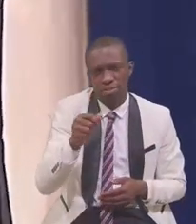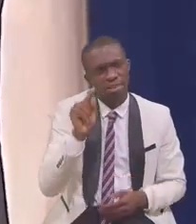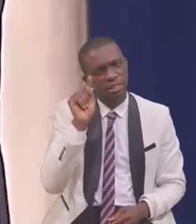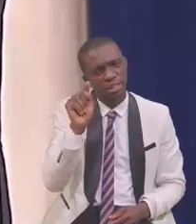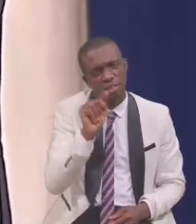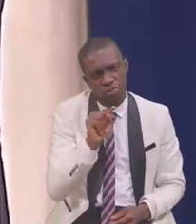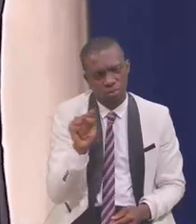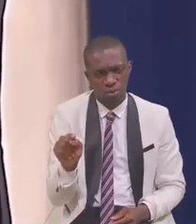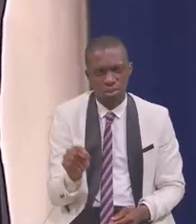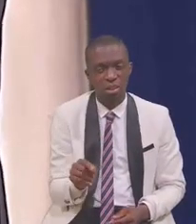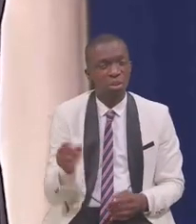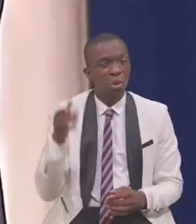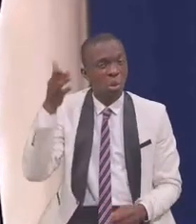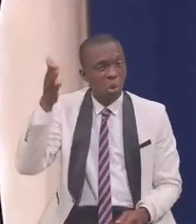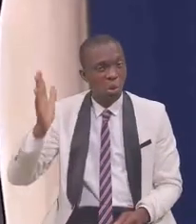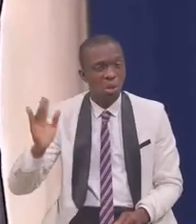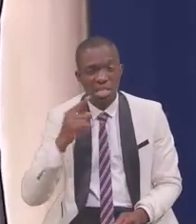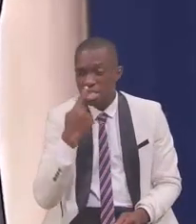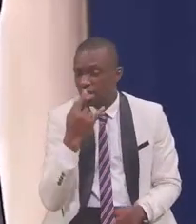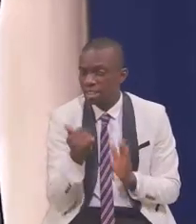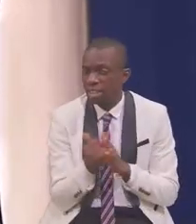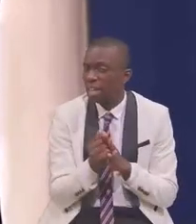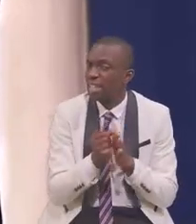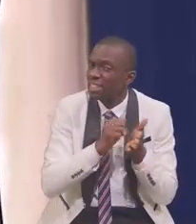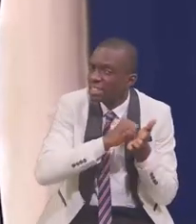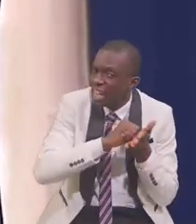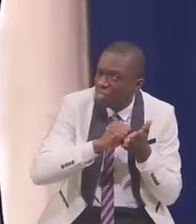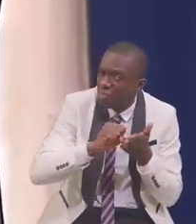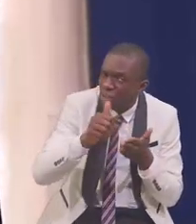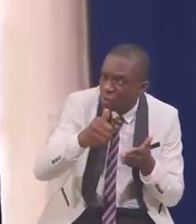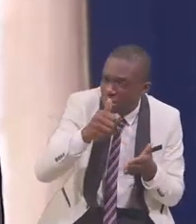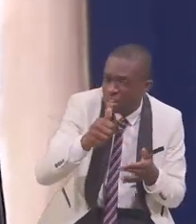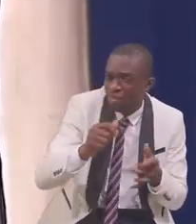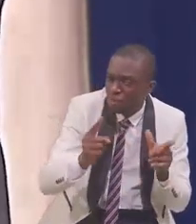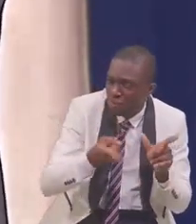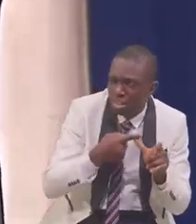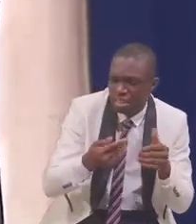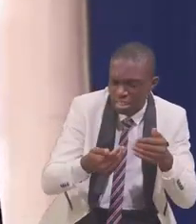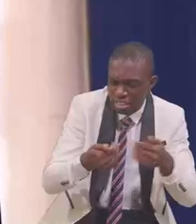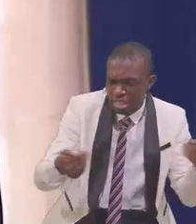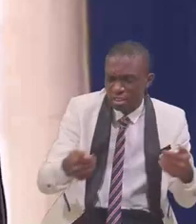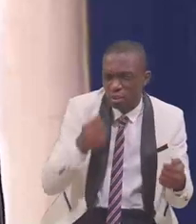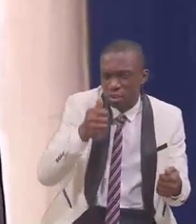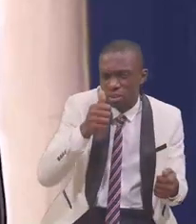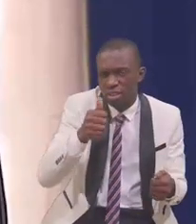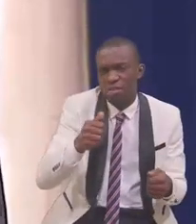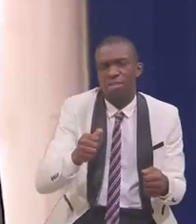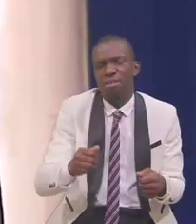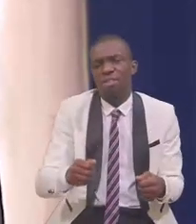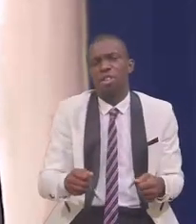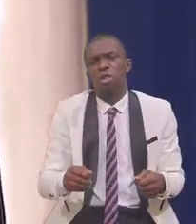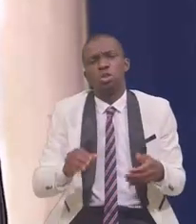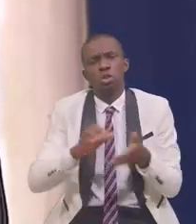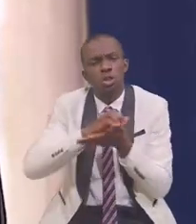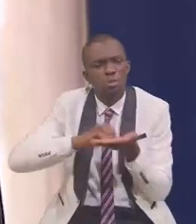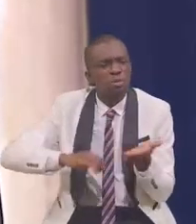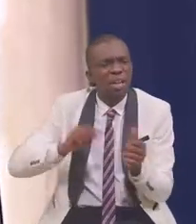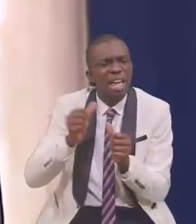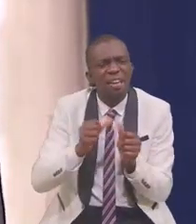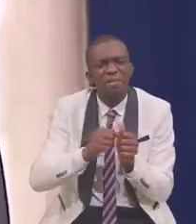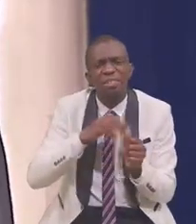moi qui dois vous sanctifier, mais vous devez vous sanctifier. Vous vous mettez à part de tout assur, ce que vous savez que ceci n'est pas